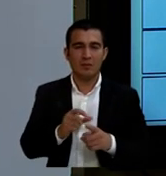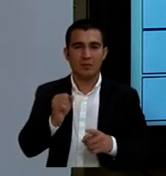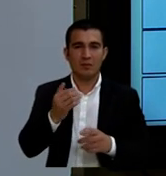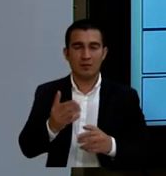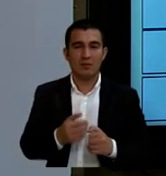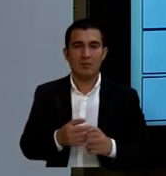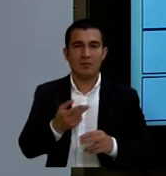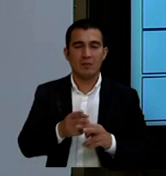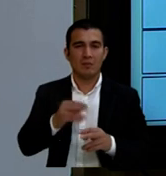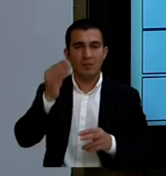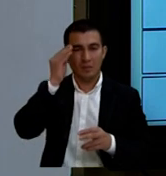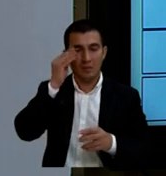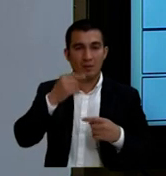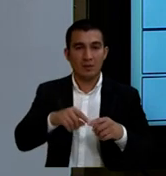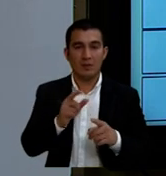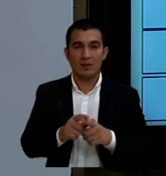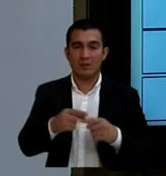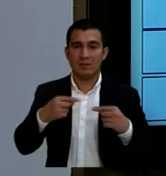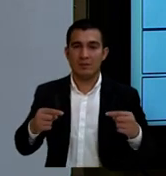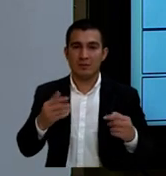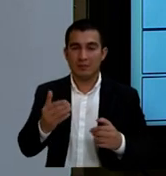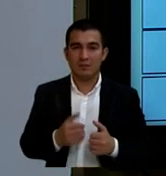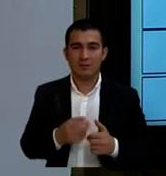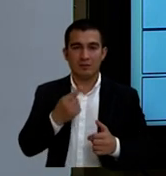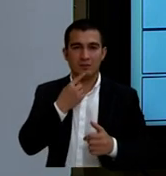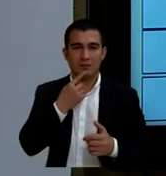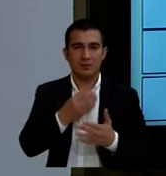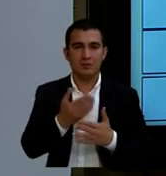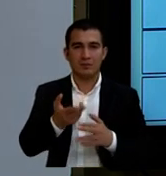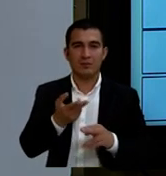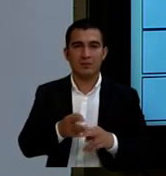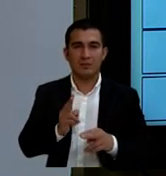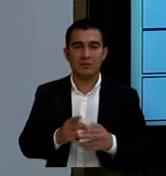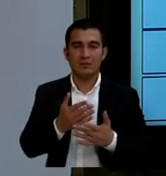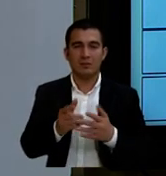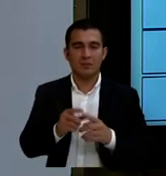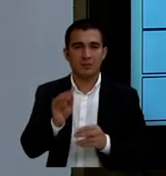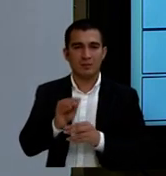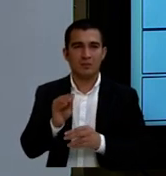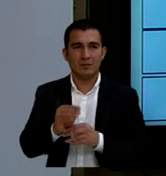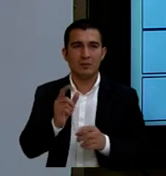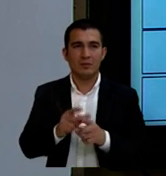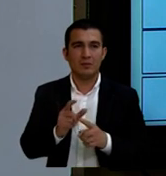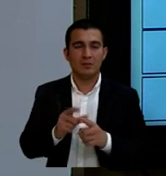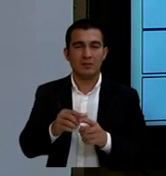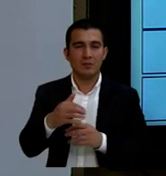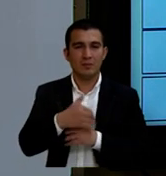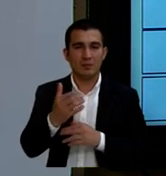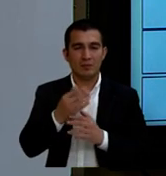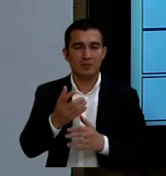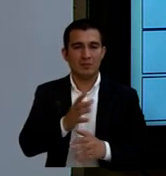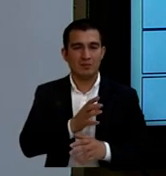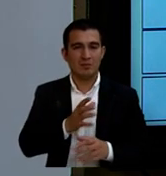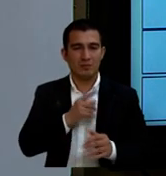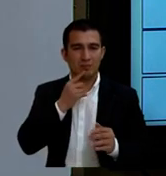hisoblanadi. Ifodalilikni ta'minlovchi imkoniyatlar esa tilning tovush qurilishi, so'z xazinasi, morfologik